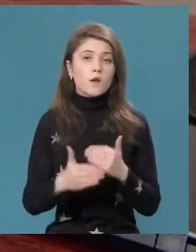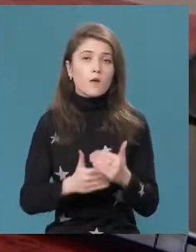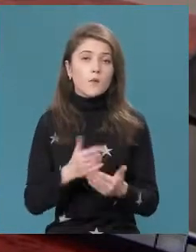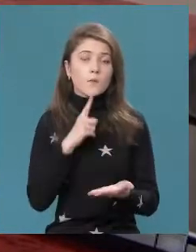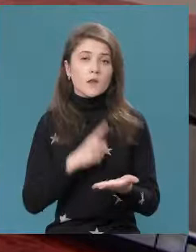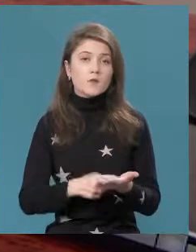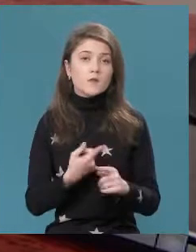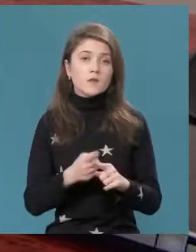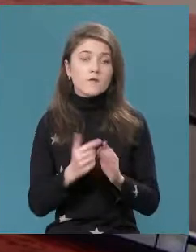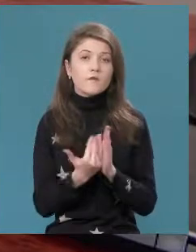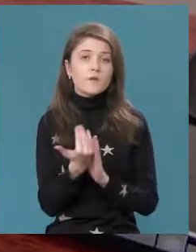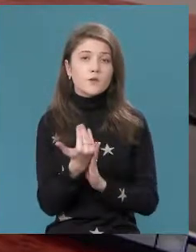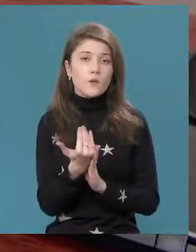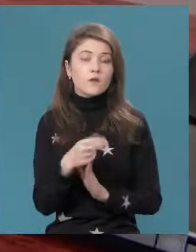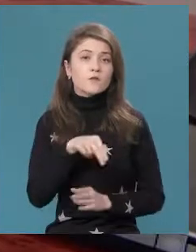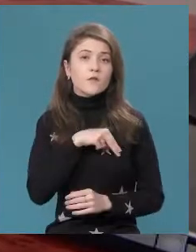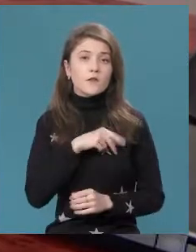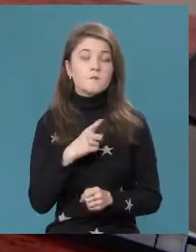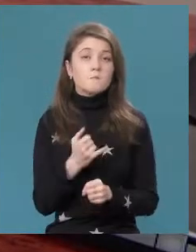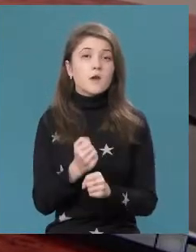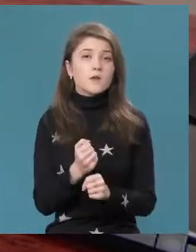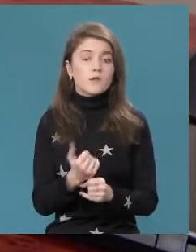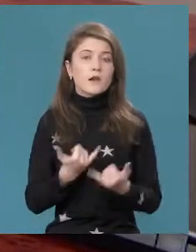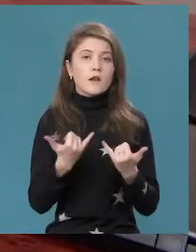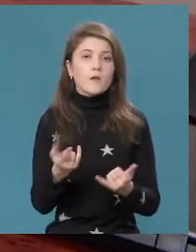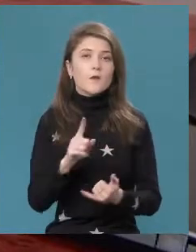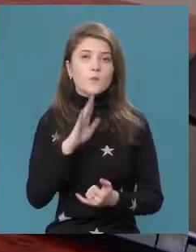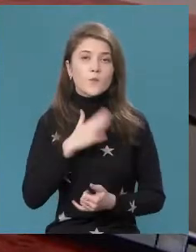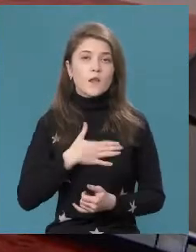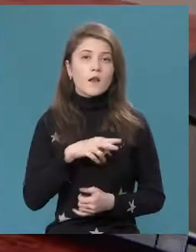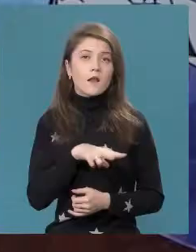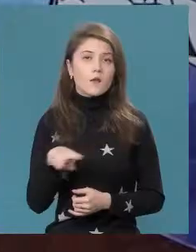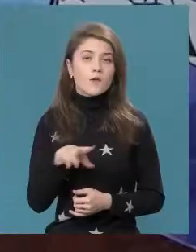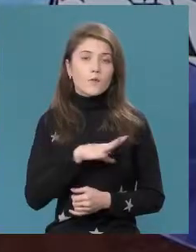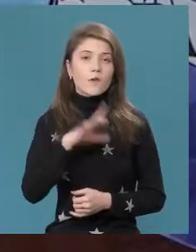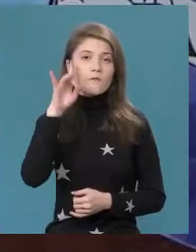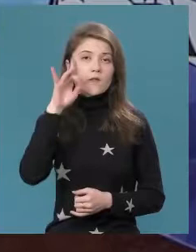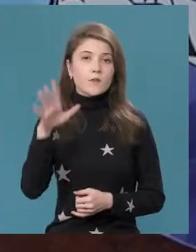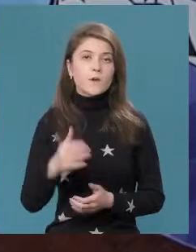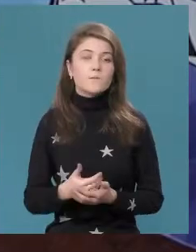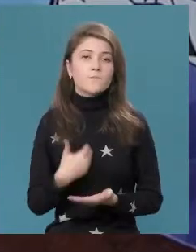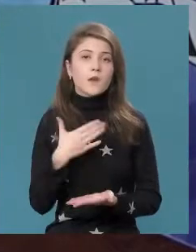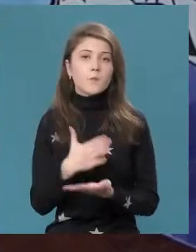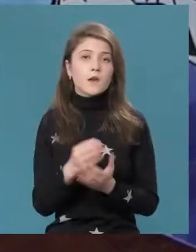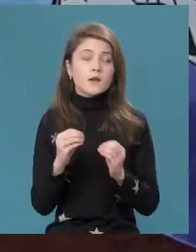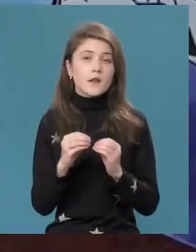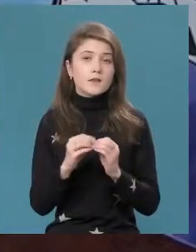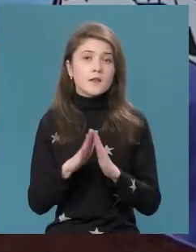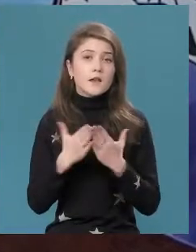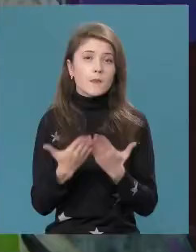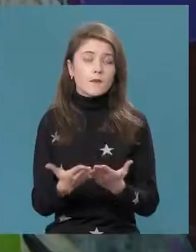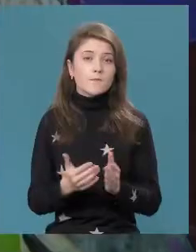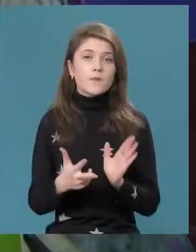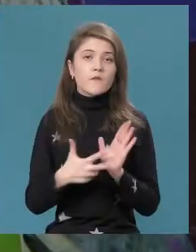високе знання і працювати для того, щоб моя література була відома. Я маю 10 авторських книг, 8